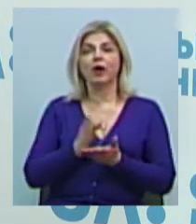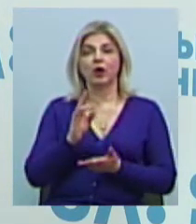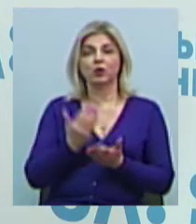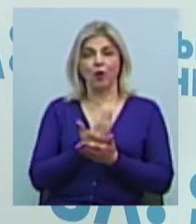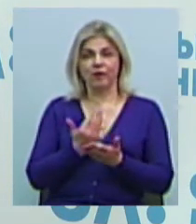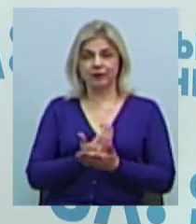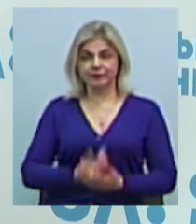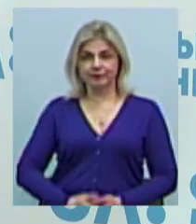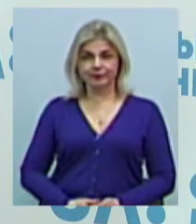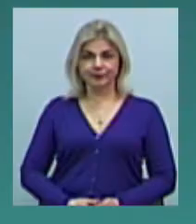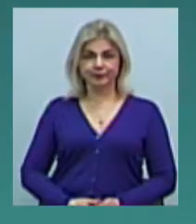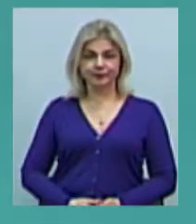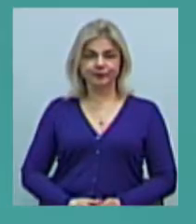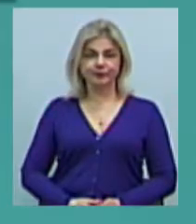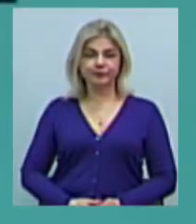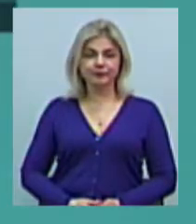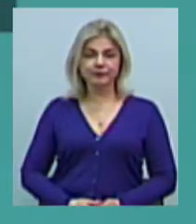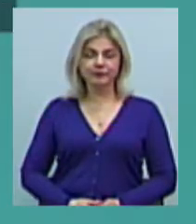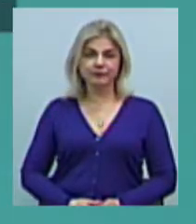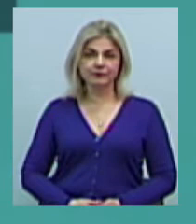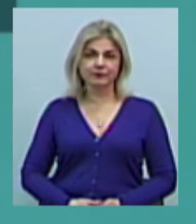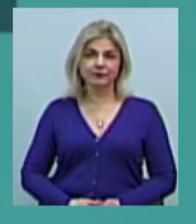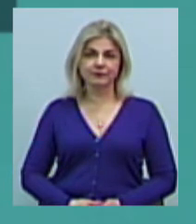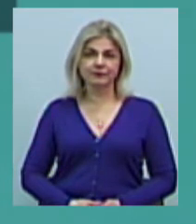Юлії Кускової. Будь ласка.